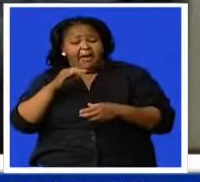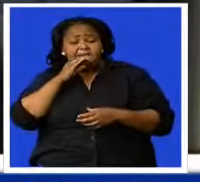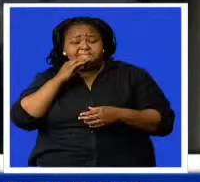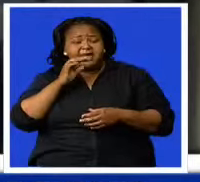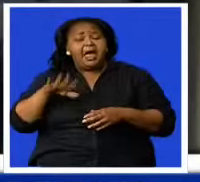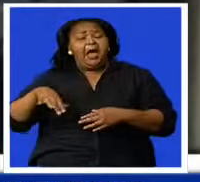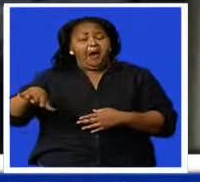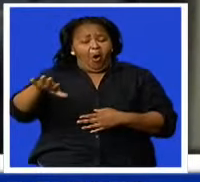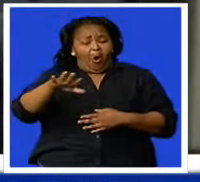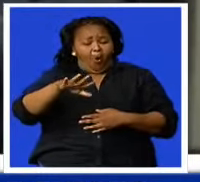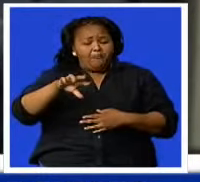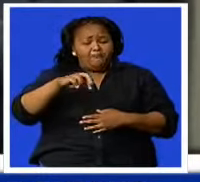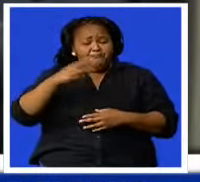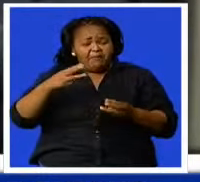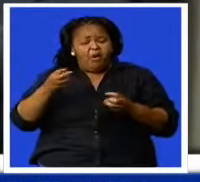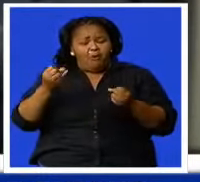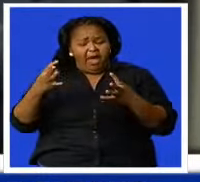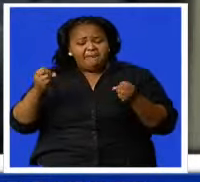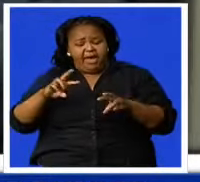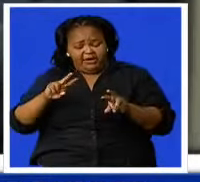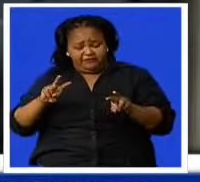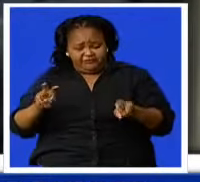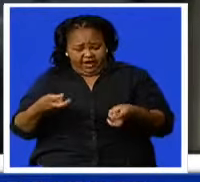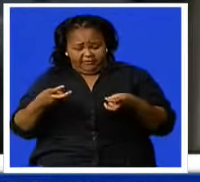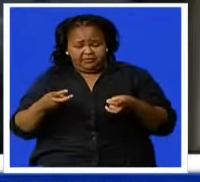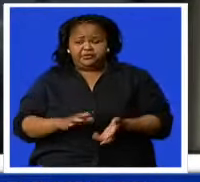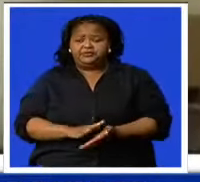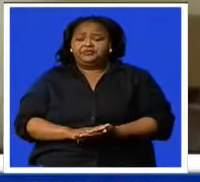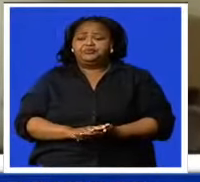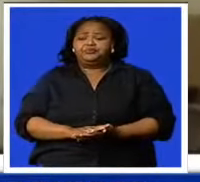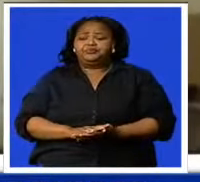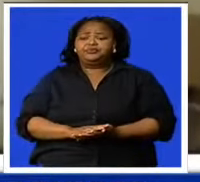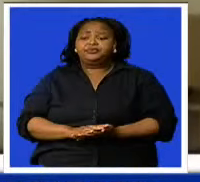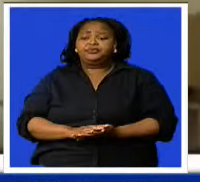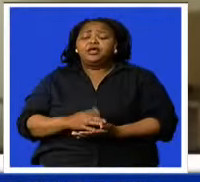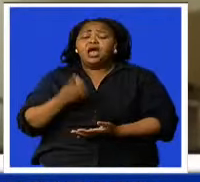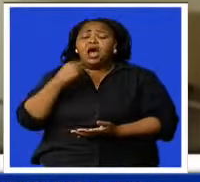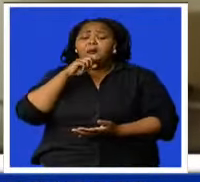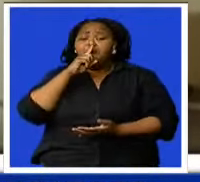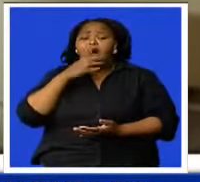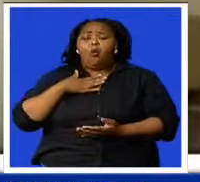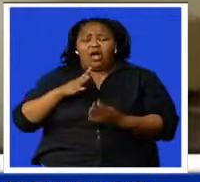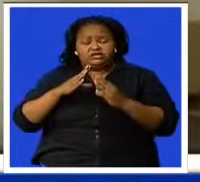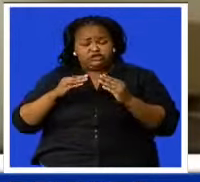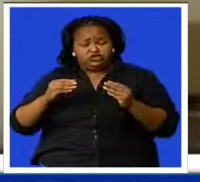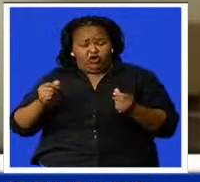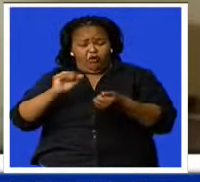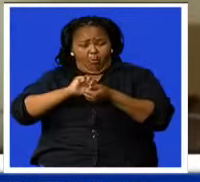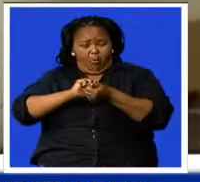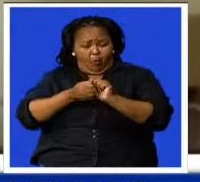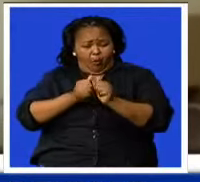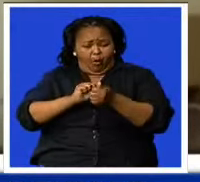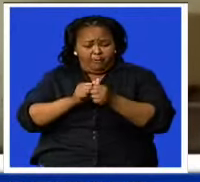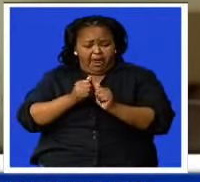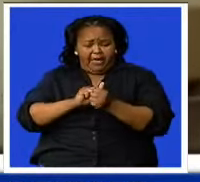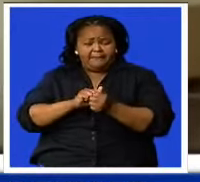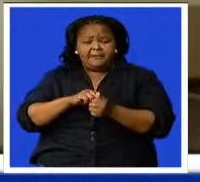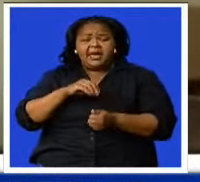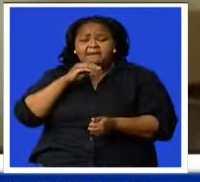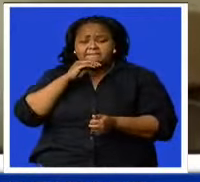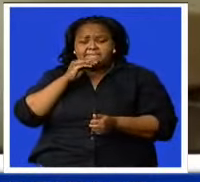Kepha ke nase ukufika kule sigaba sekugagula sekufuneka tonke letinto